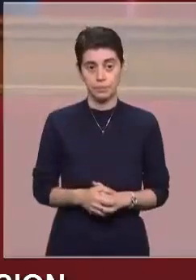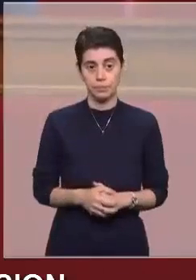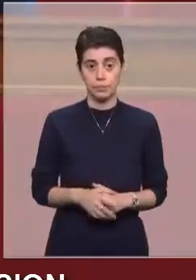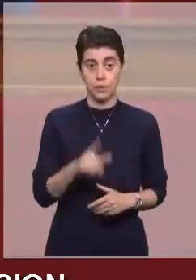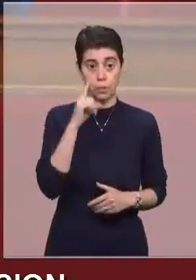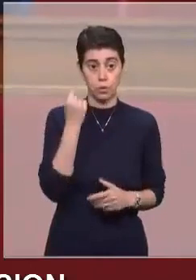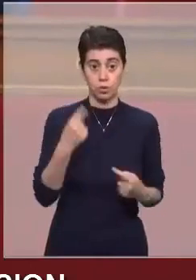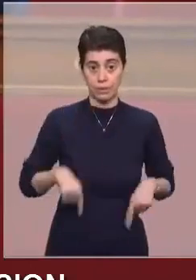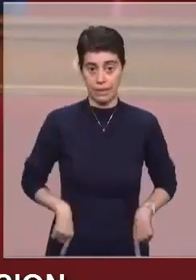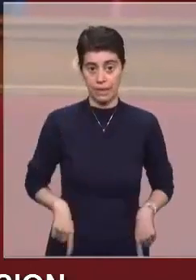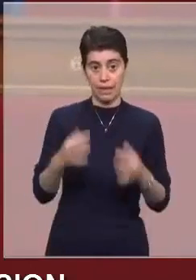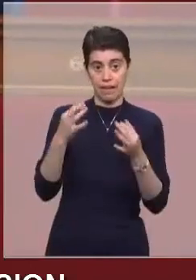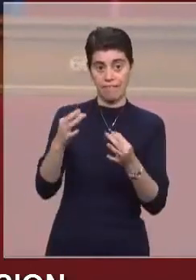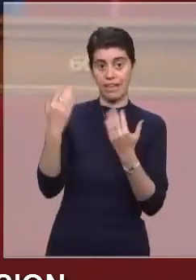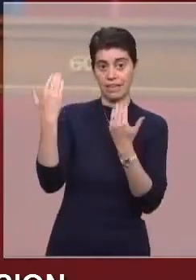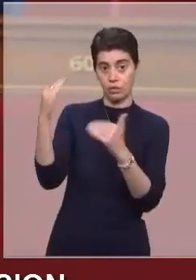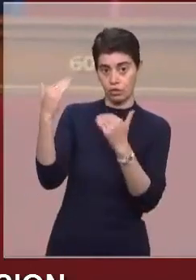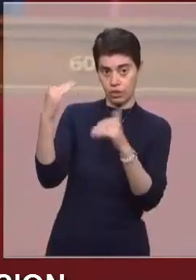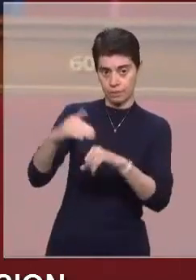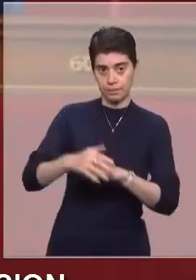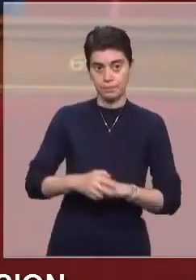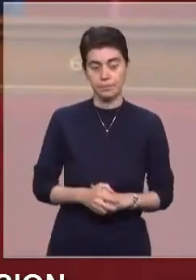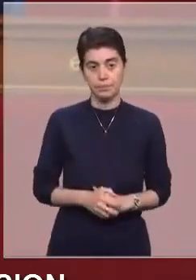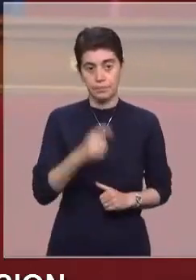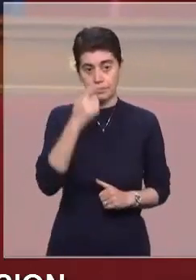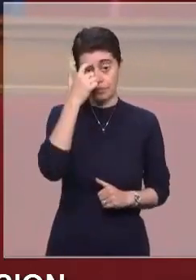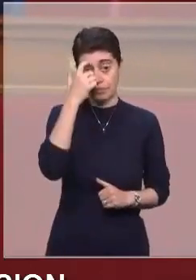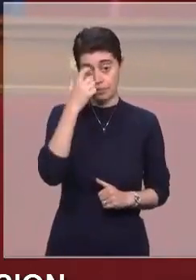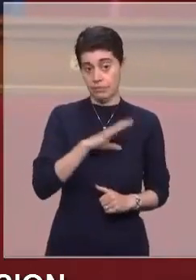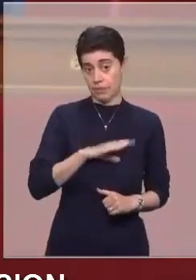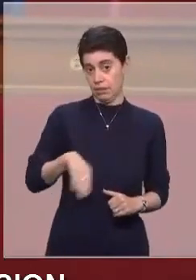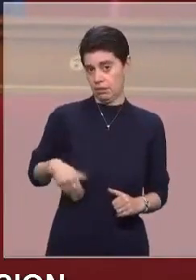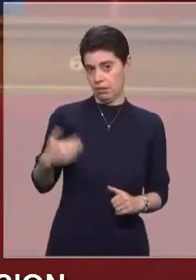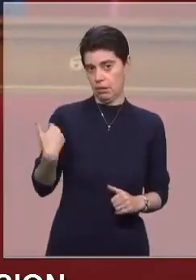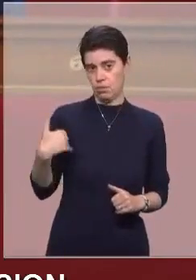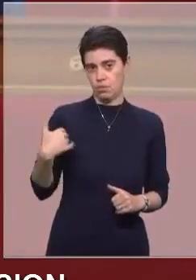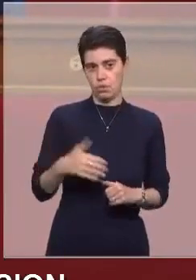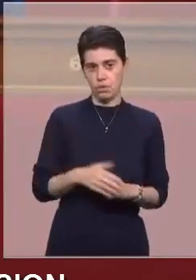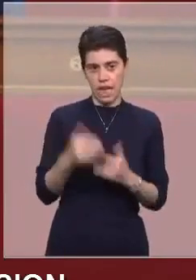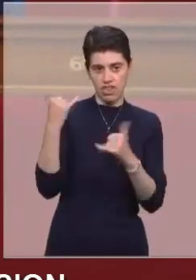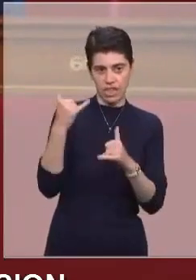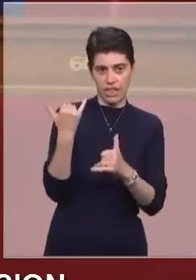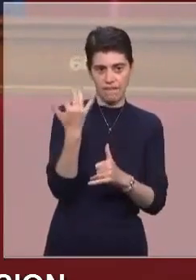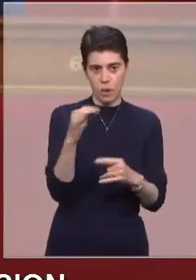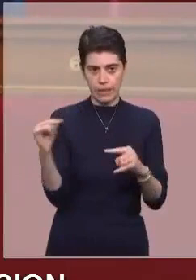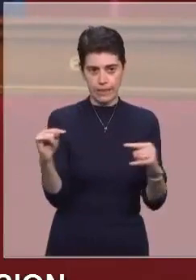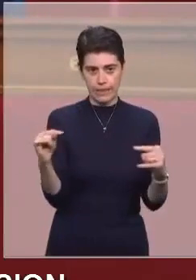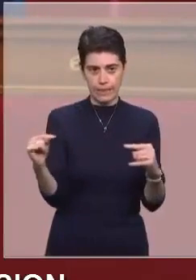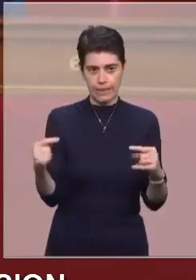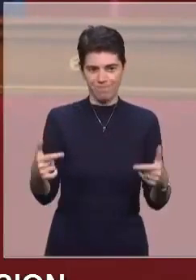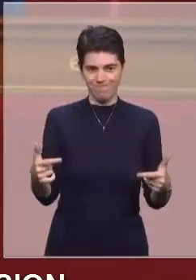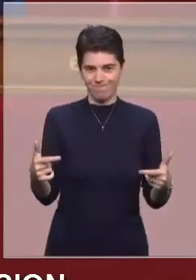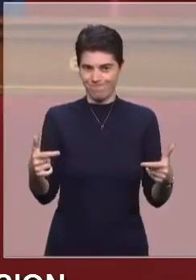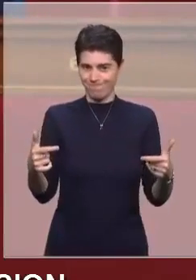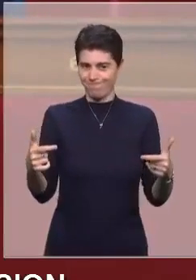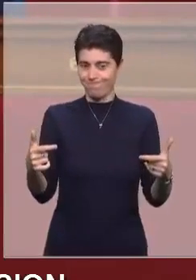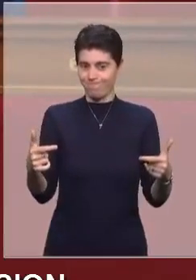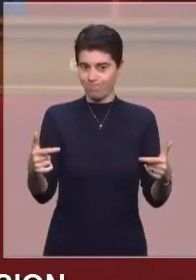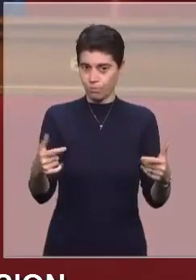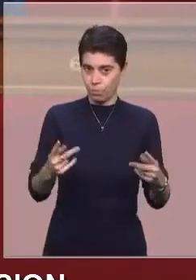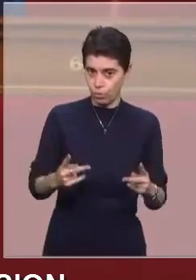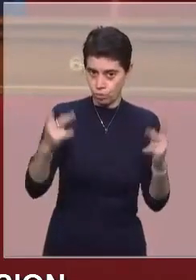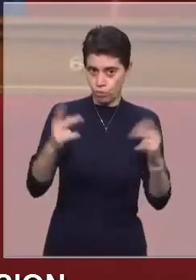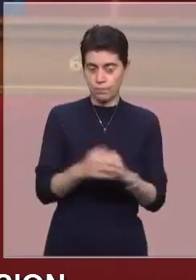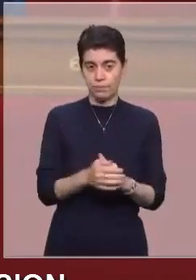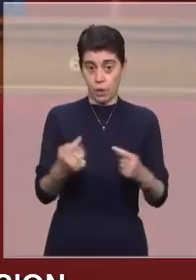Monsieur le ministre des Affaires étrangères, dans la dernière période, les tensions entre l'Algérie et la France se sont accentuées. Le gouvernement